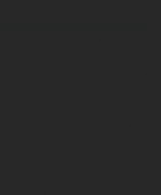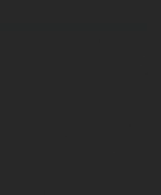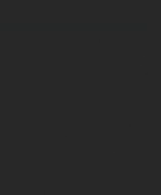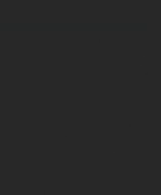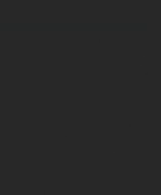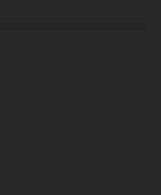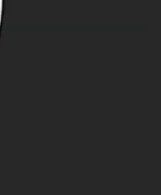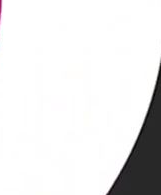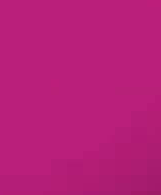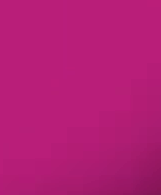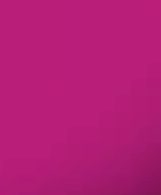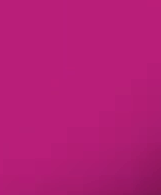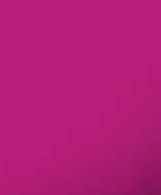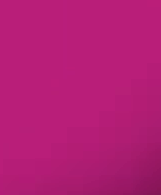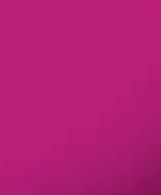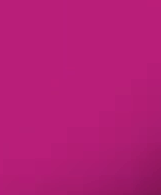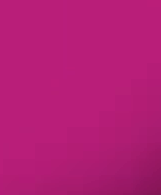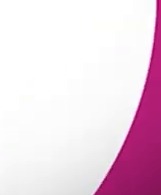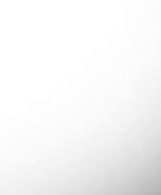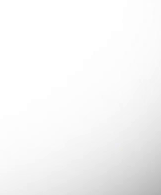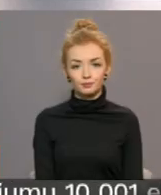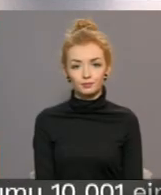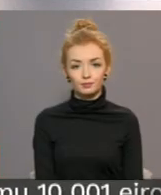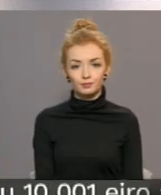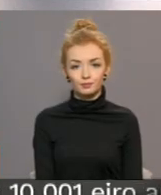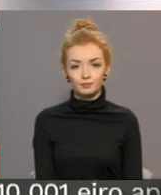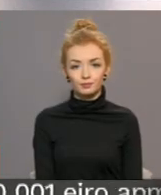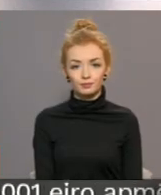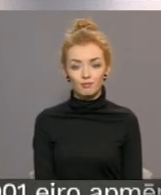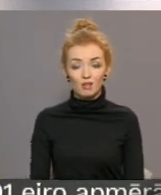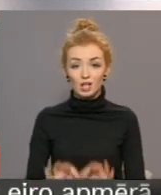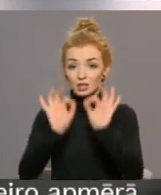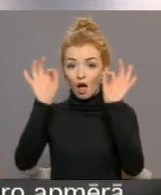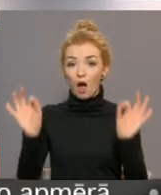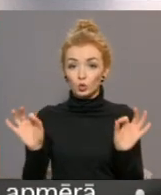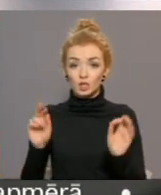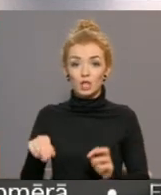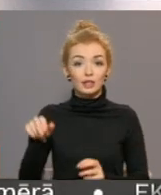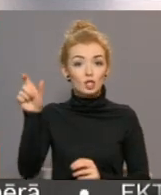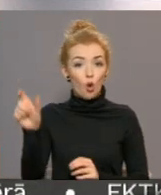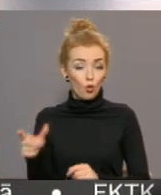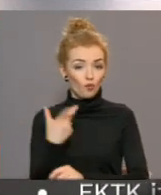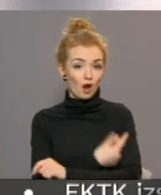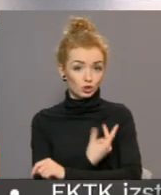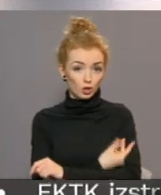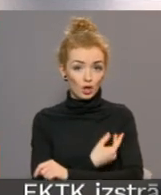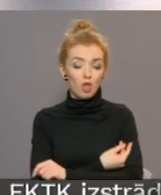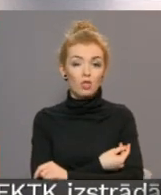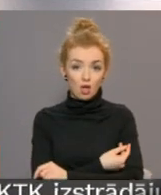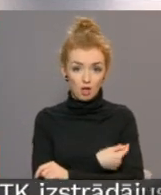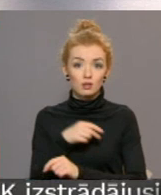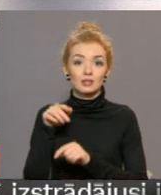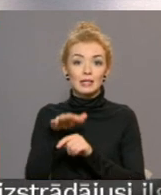Re, viss ēters ir te! Sākusies senioru vakcinācija pret COVID-19 ģimenes